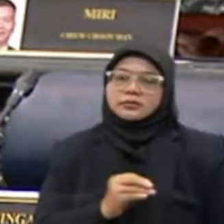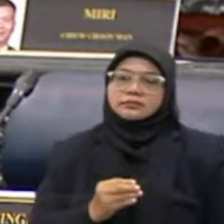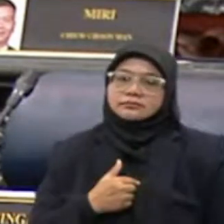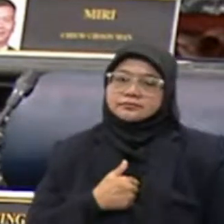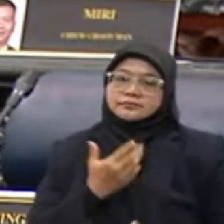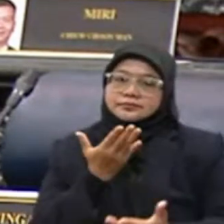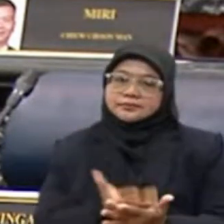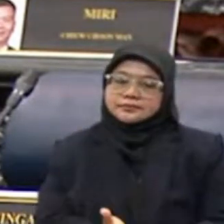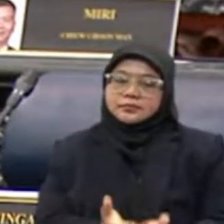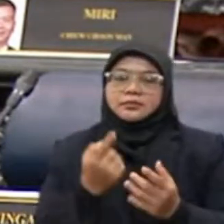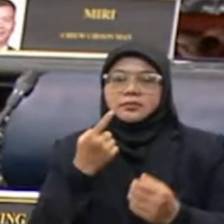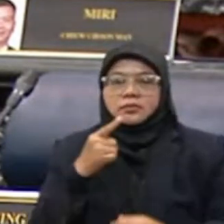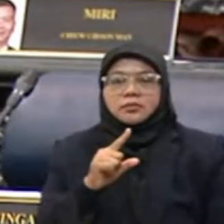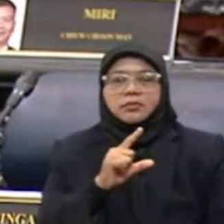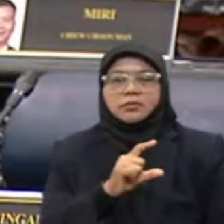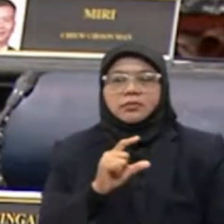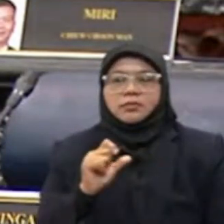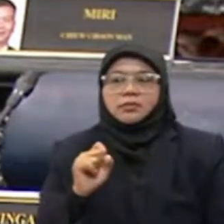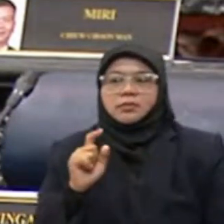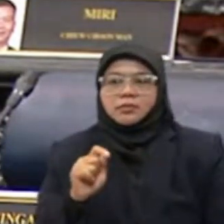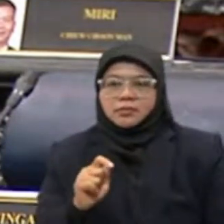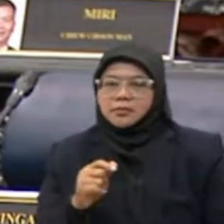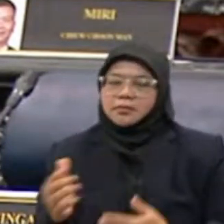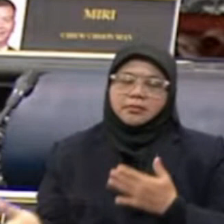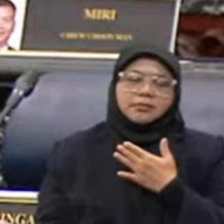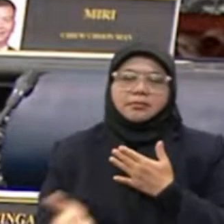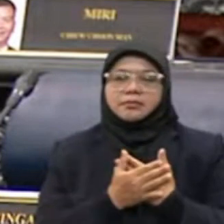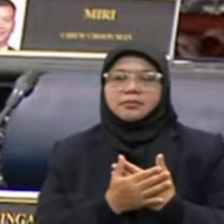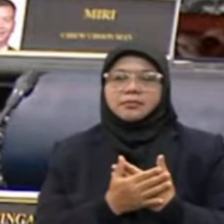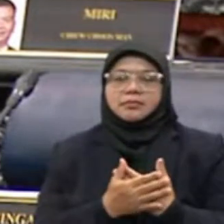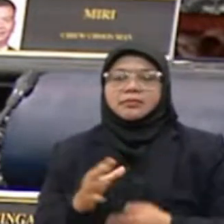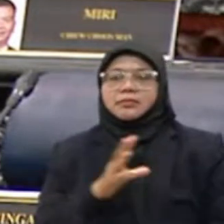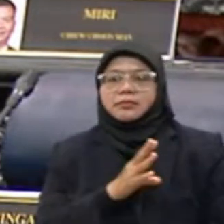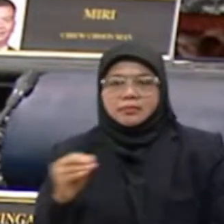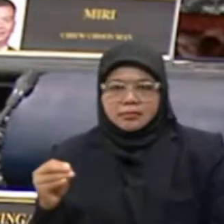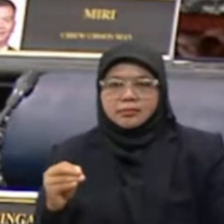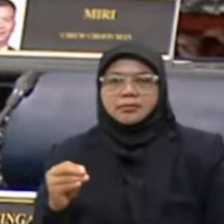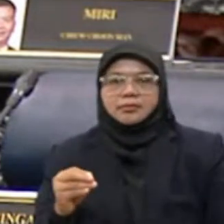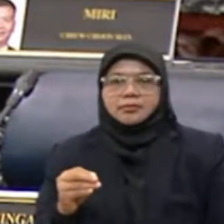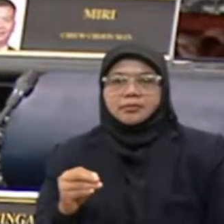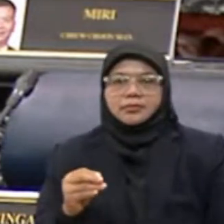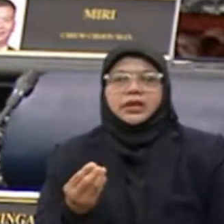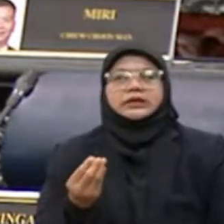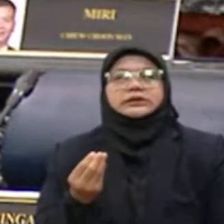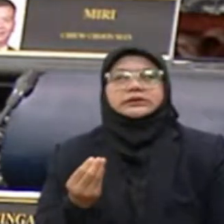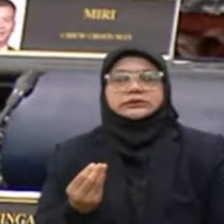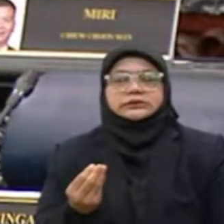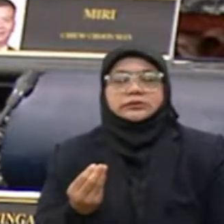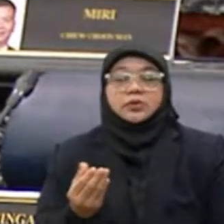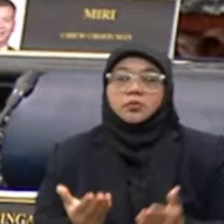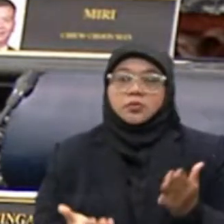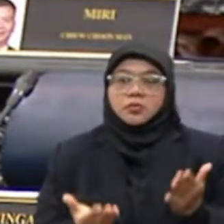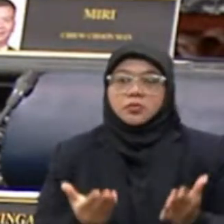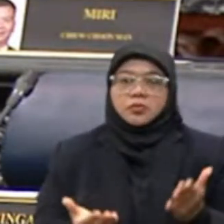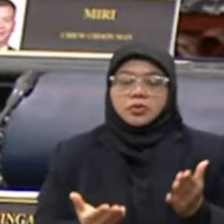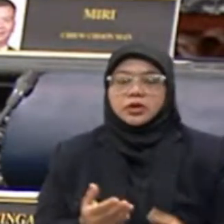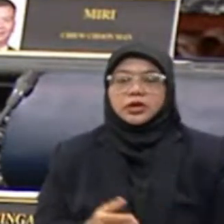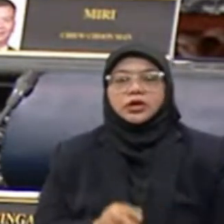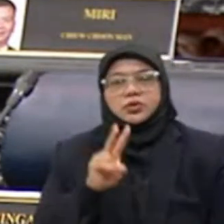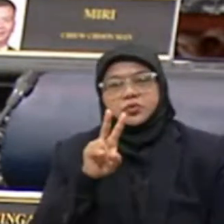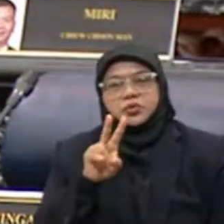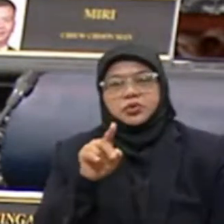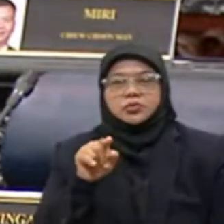mencadangkan supaya jst diperkenalkan 10 tapi dengan konten yang lebih rendah yaitu Mungkin dua